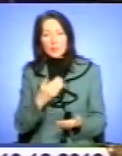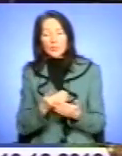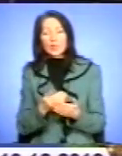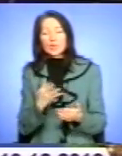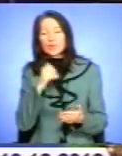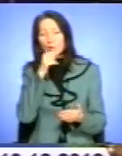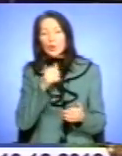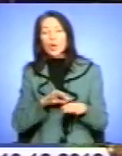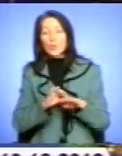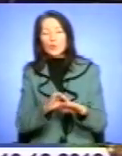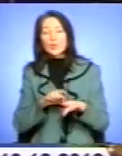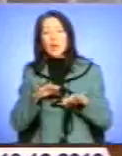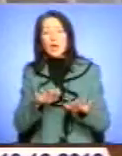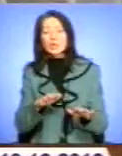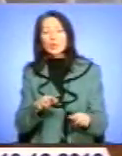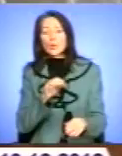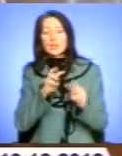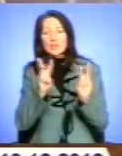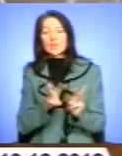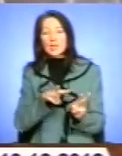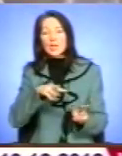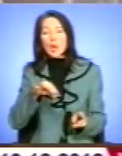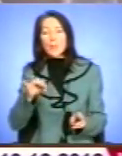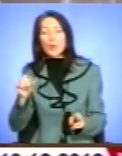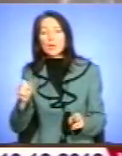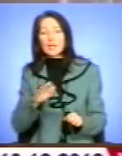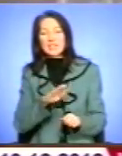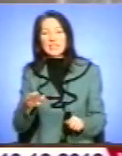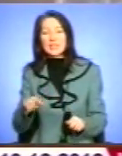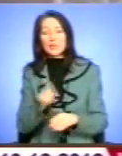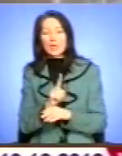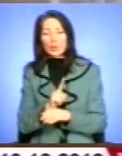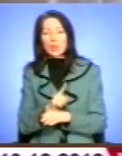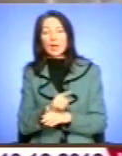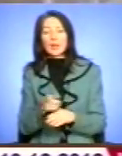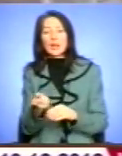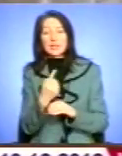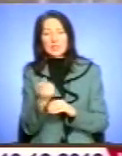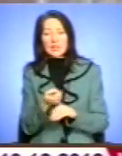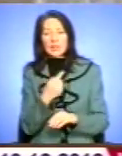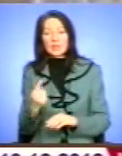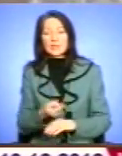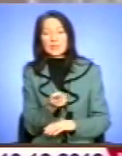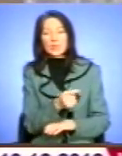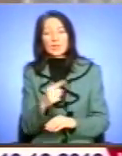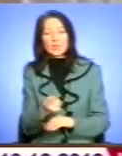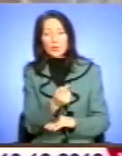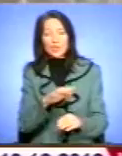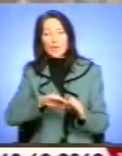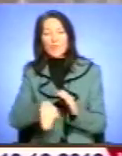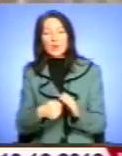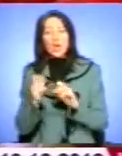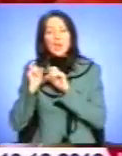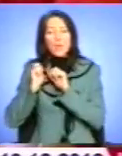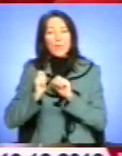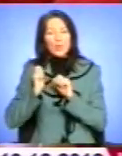Миколай дітям Тернопілля». Лінь і Зміючка вкрала у Миколая мішок з подарунками. Дві відважних дівчини рятують свято і